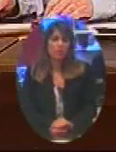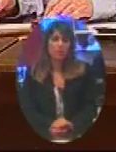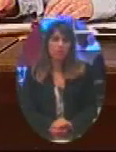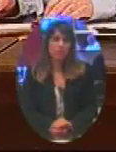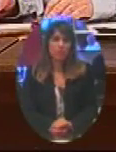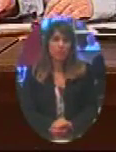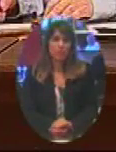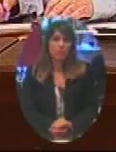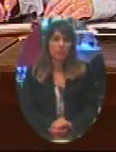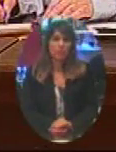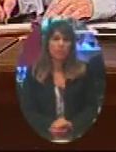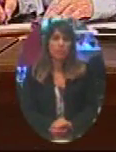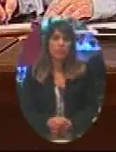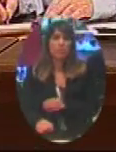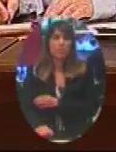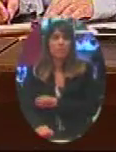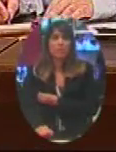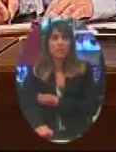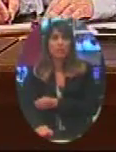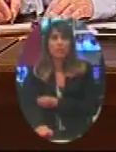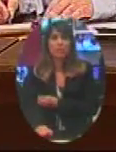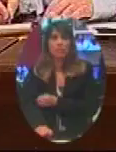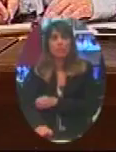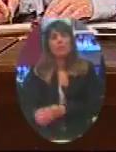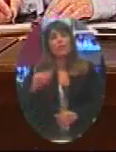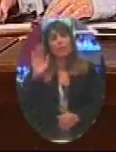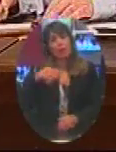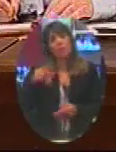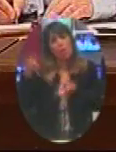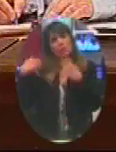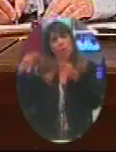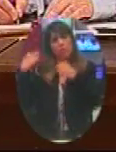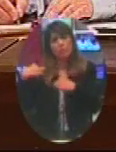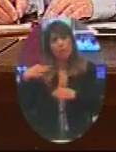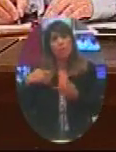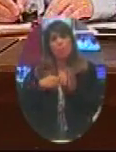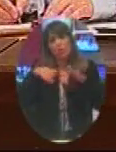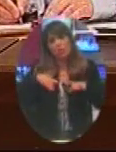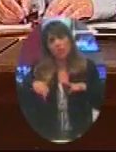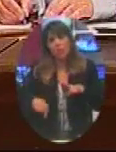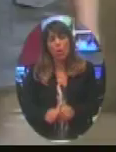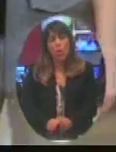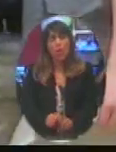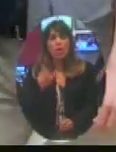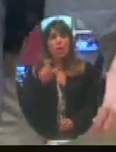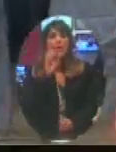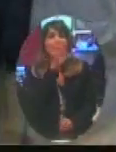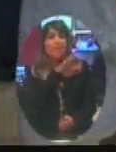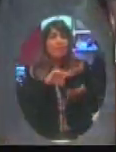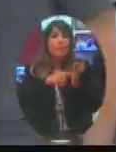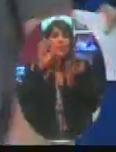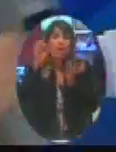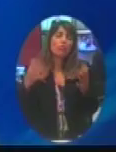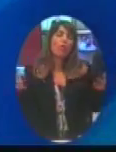בוודאי המגמתיות שלה, שבגינה אנחנו יושבים פה. כי מי שהדליף את זה, המגמה שלו הייתה שנשב פה. היועץ